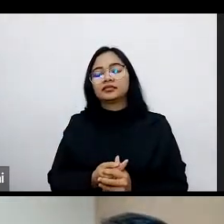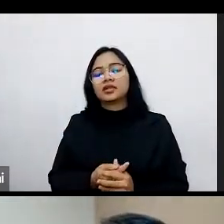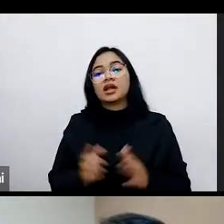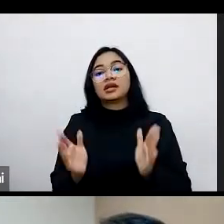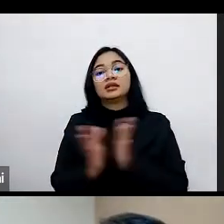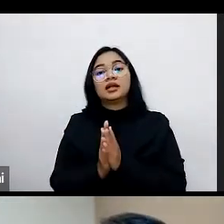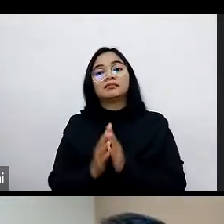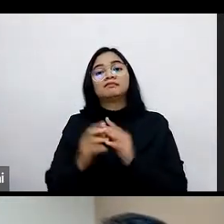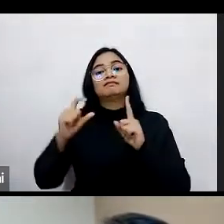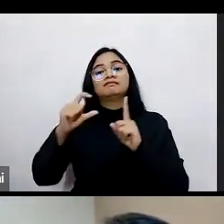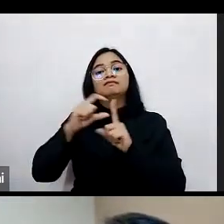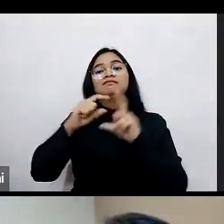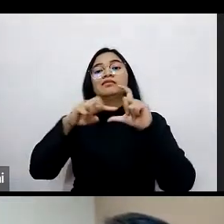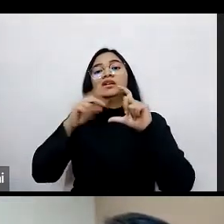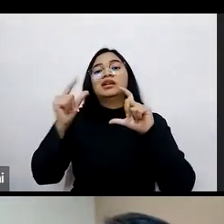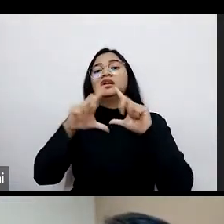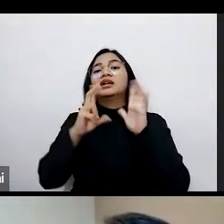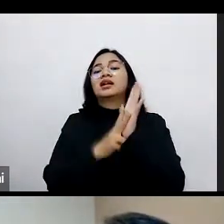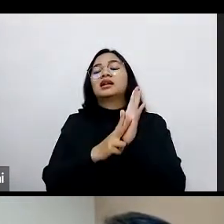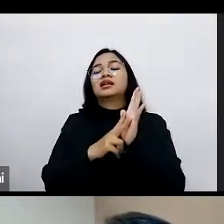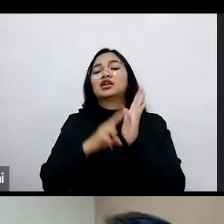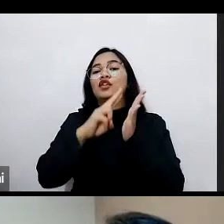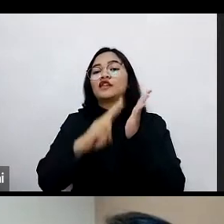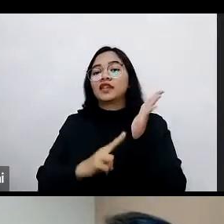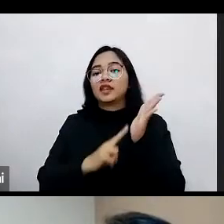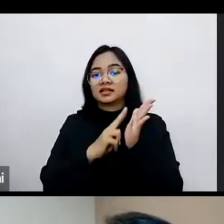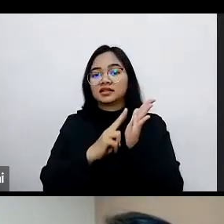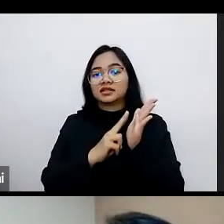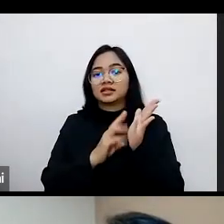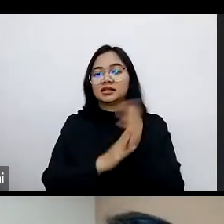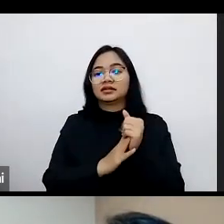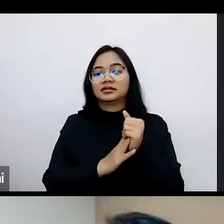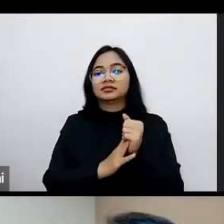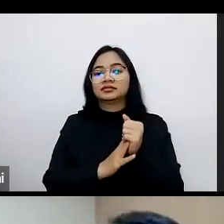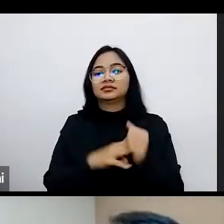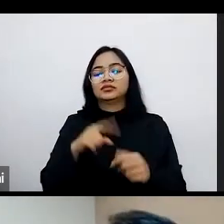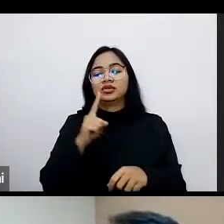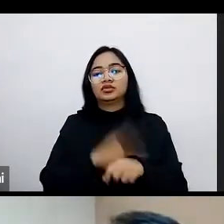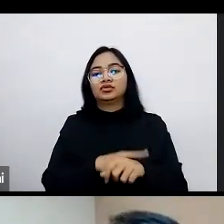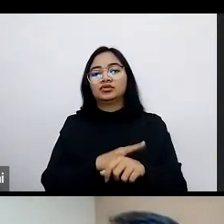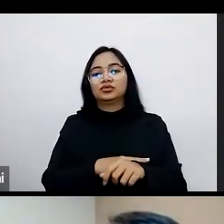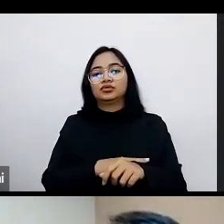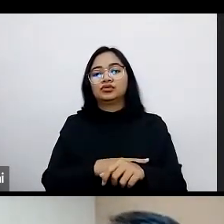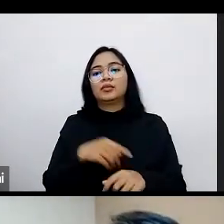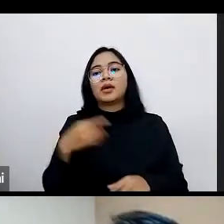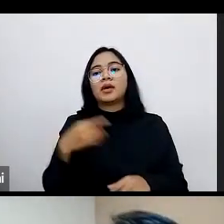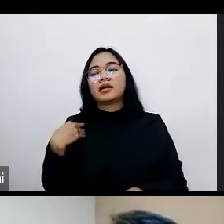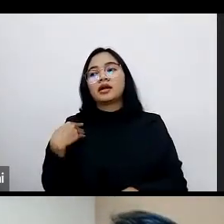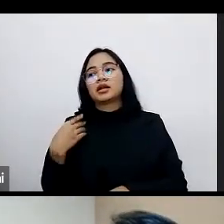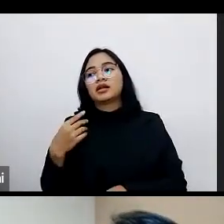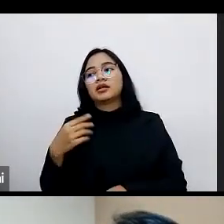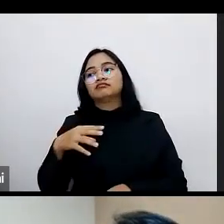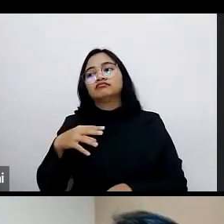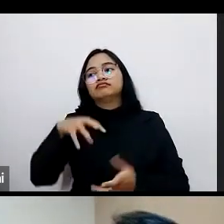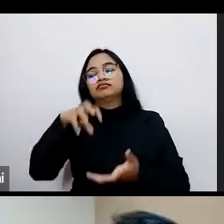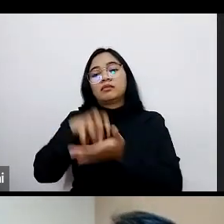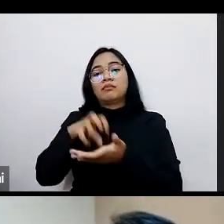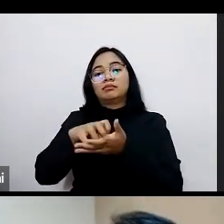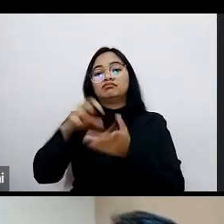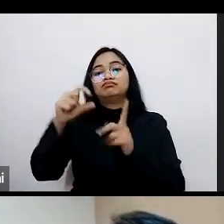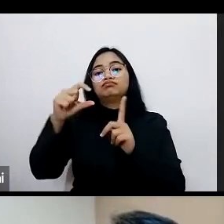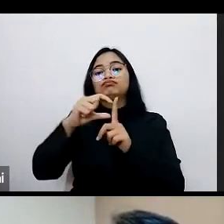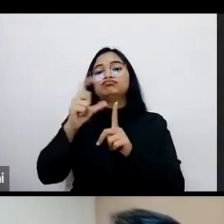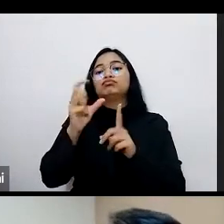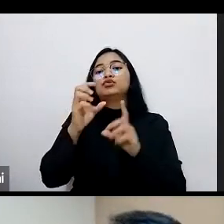universitas. Ketika akademisi perempuan ini berada di ruang publik, itu otoritasnya terhadap pengetahuan